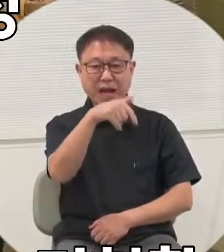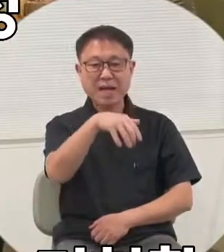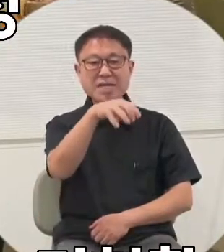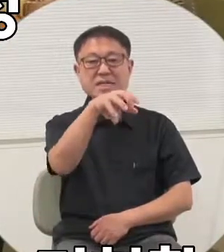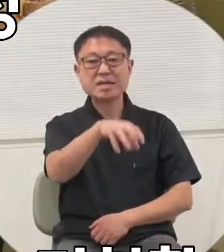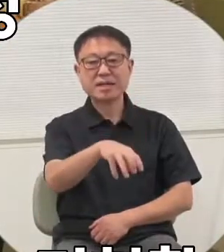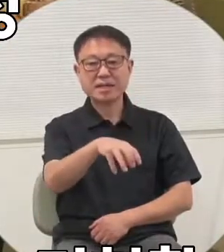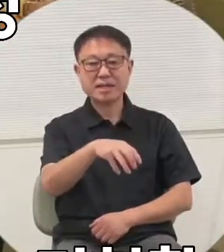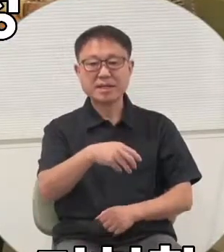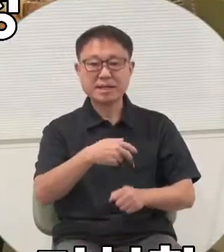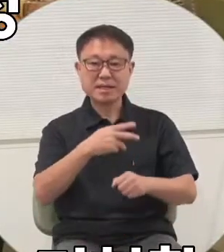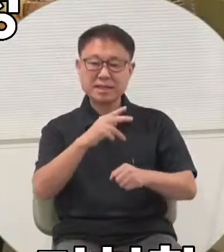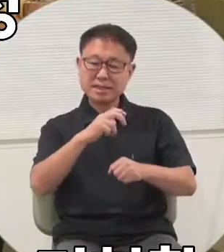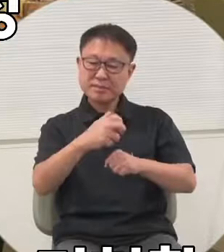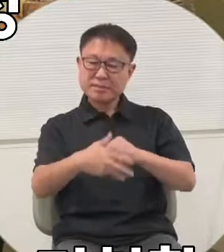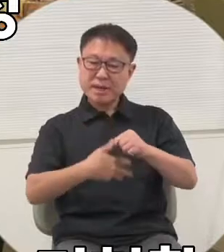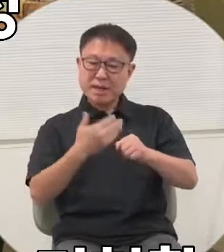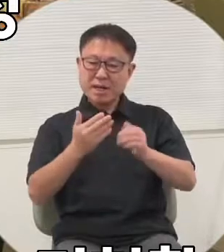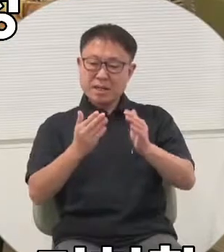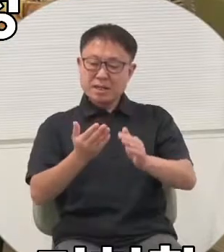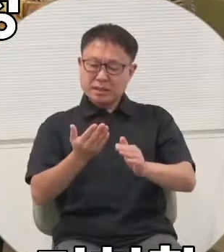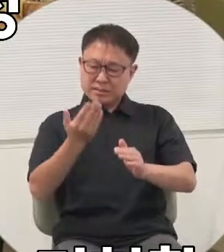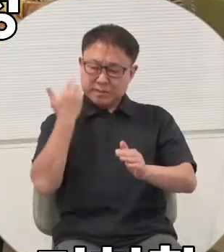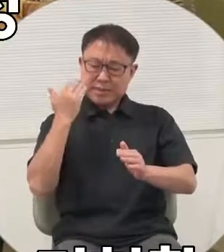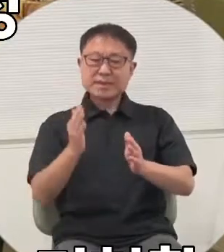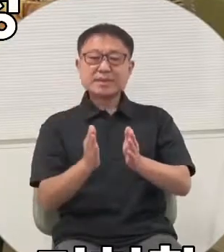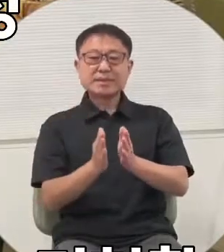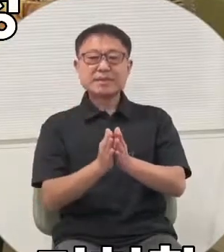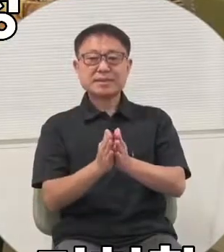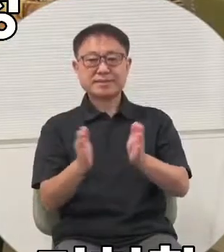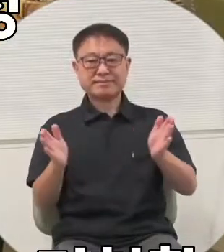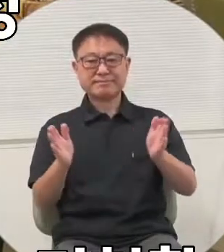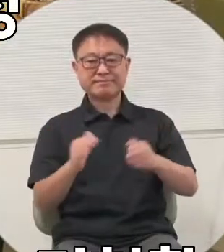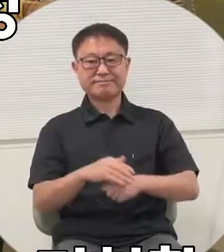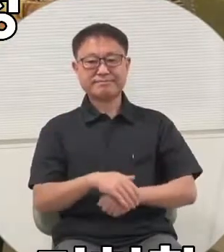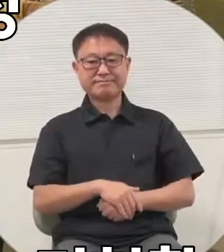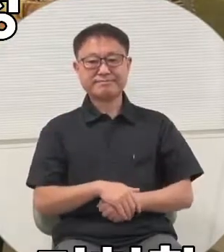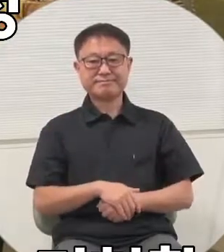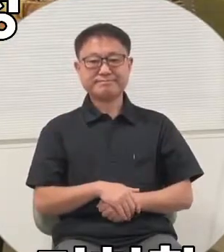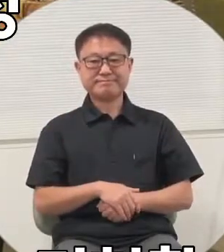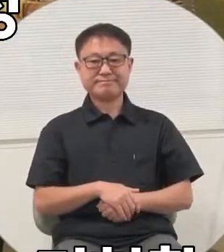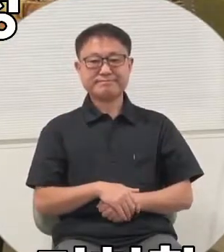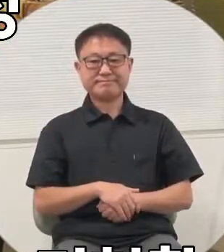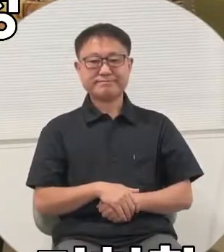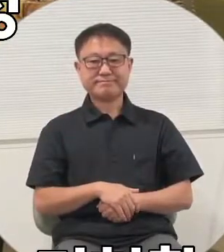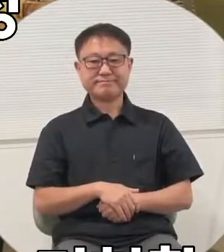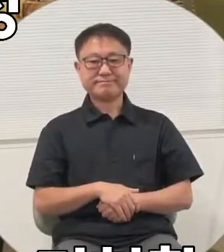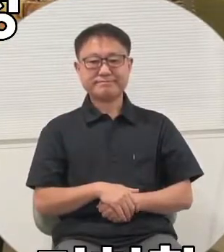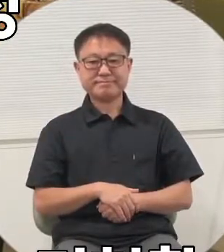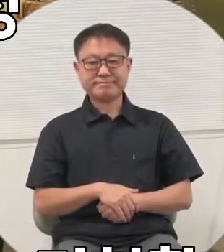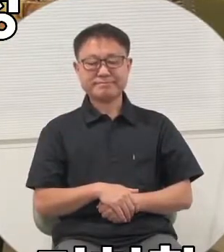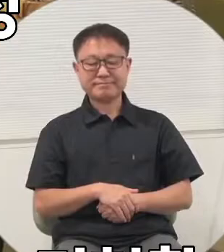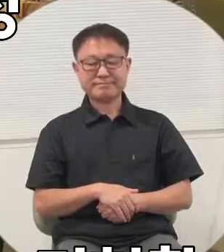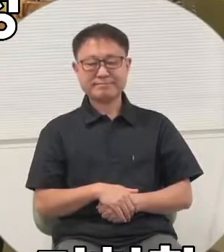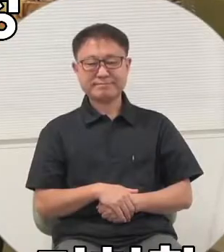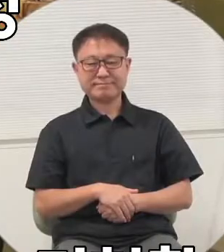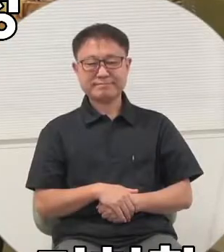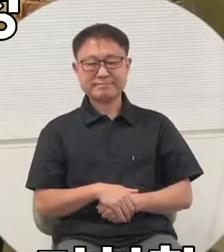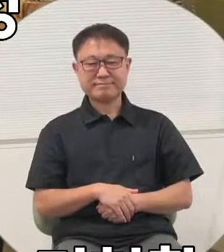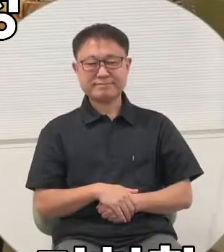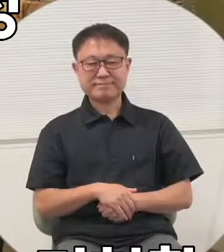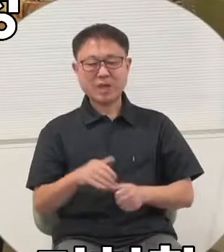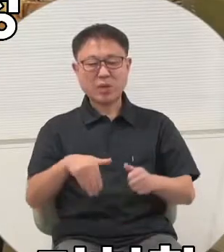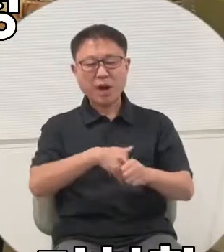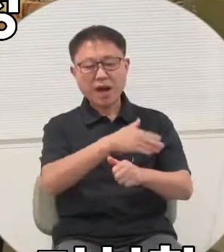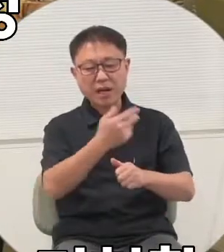거의 28년 정도 시작을 했고요. 시작은 지금 몸담고 있는 푸른 공동체 살터라는